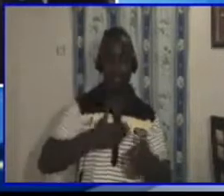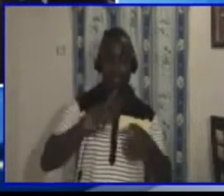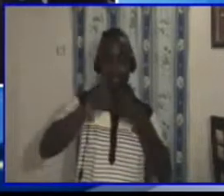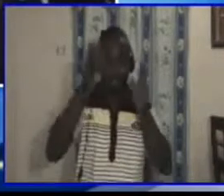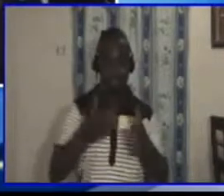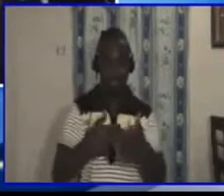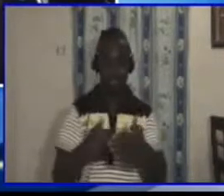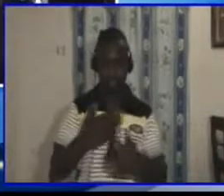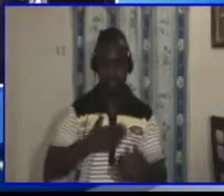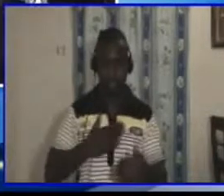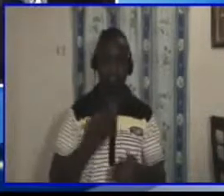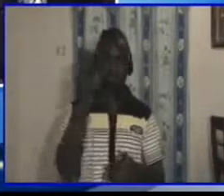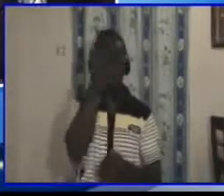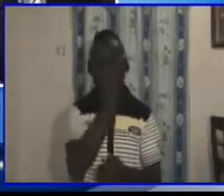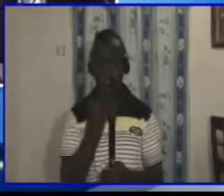adempiuta